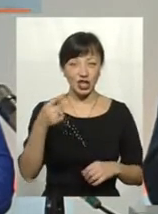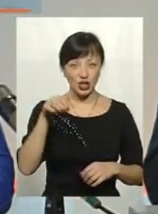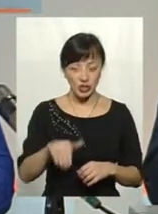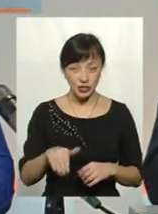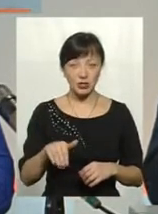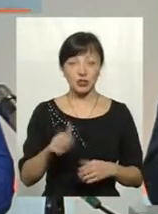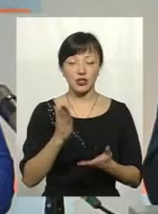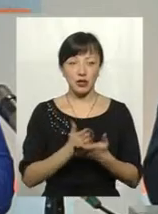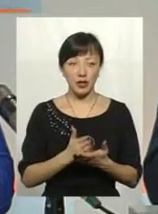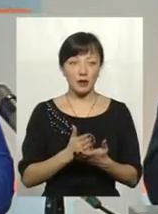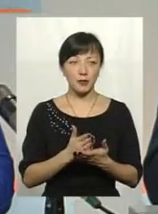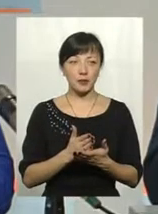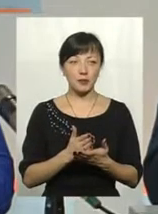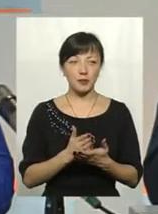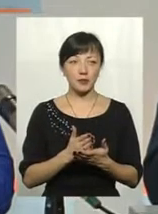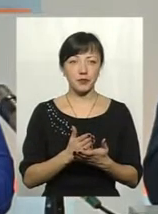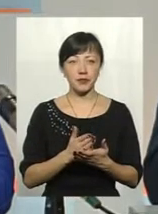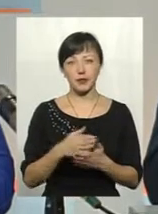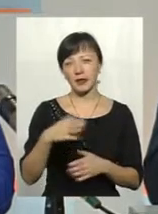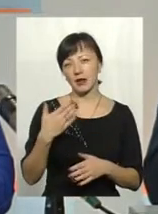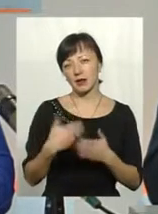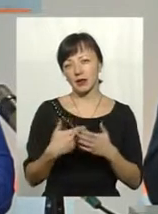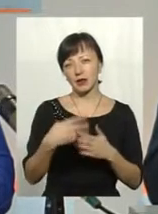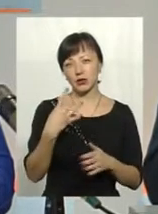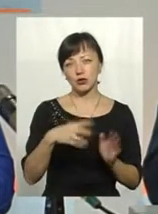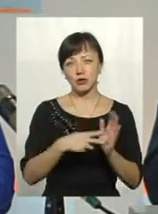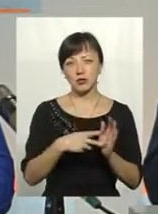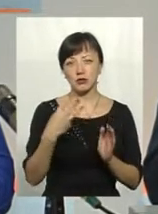виявляємо, в відсотковому відношенні десь